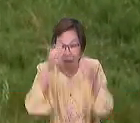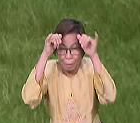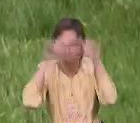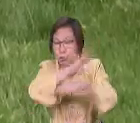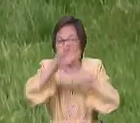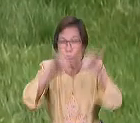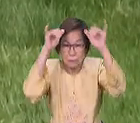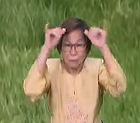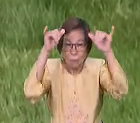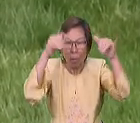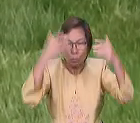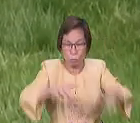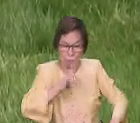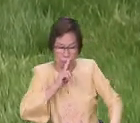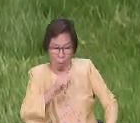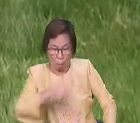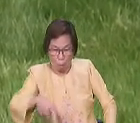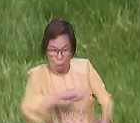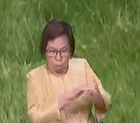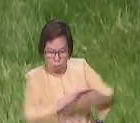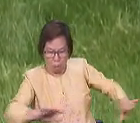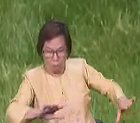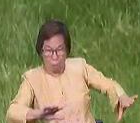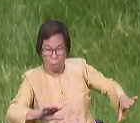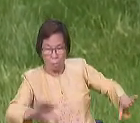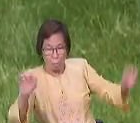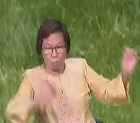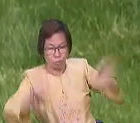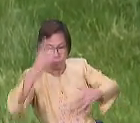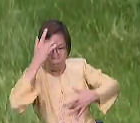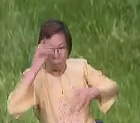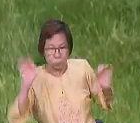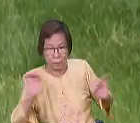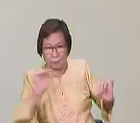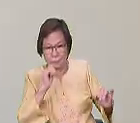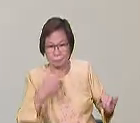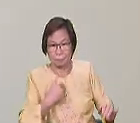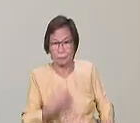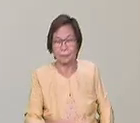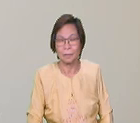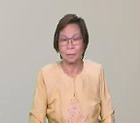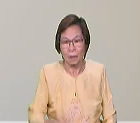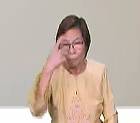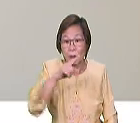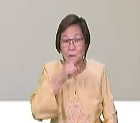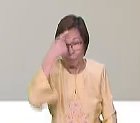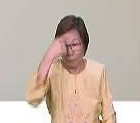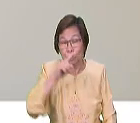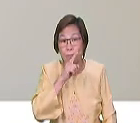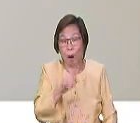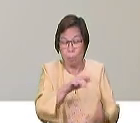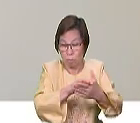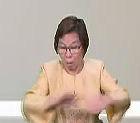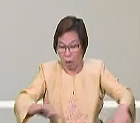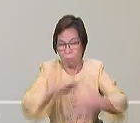Kesemua ternakan itu juga telah dipastikan selamat daripada sebarang wabak. Jadi bagi memastikan